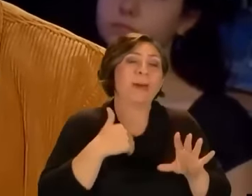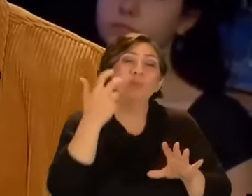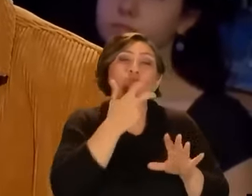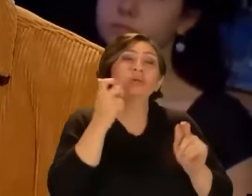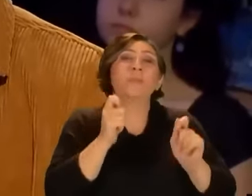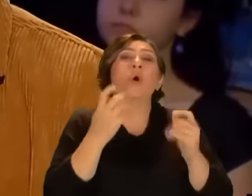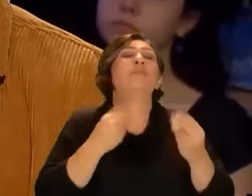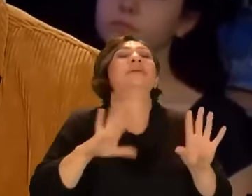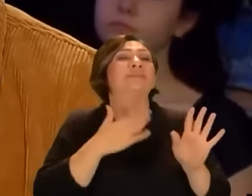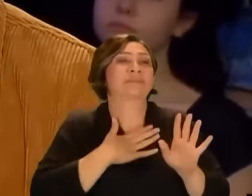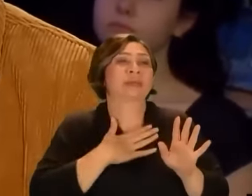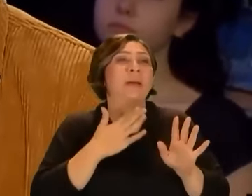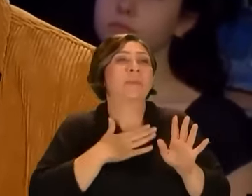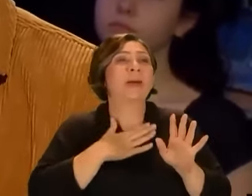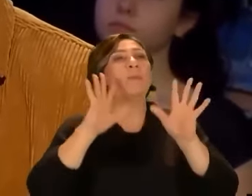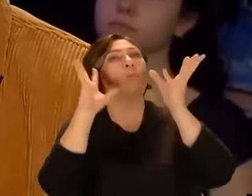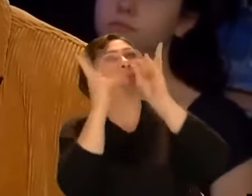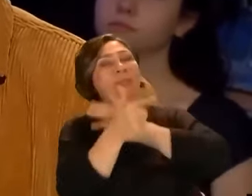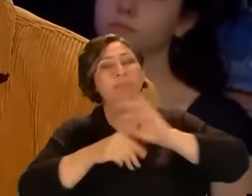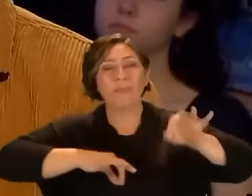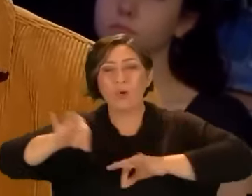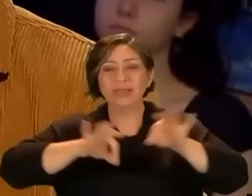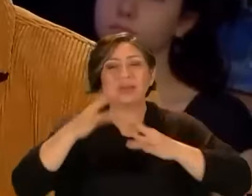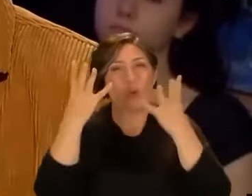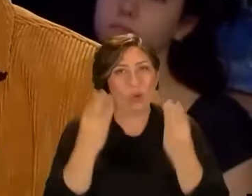yapıyor olmazdım yani. Muhtemelen metalurji malzeme mühendisi olup